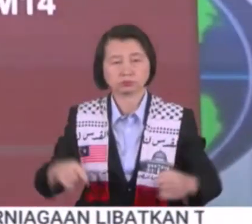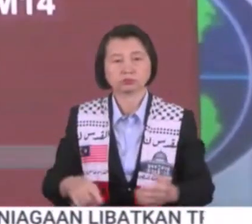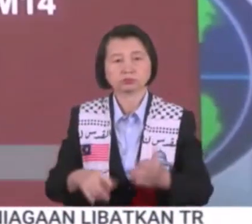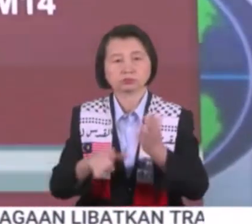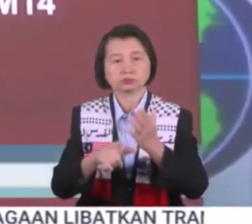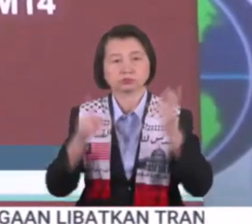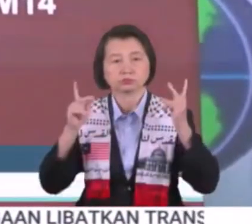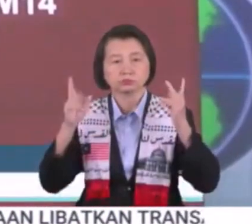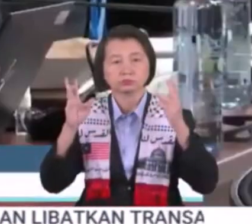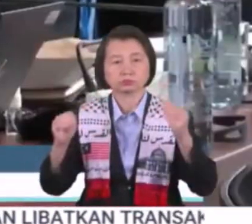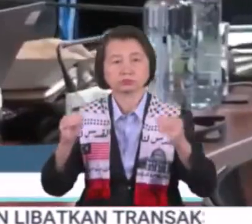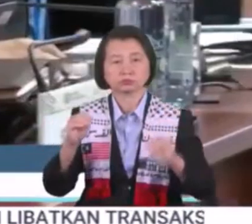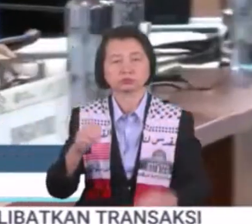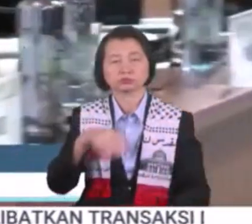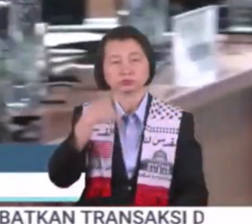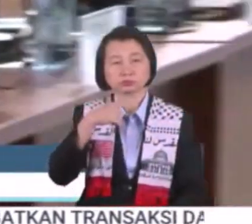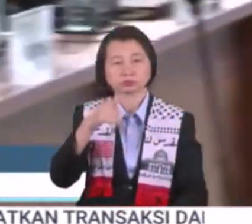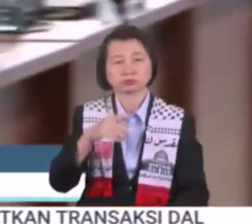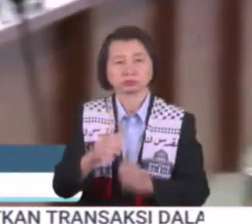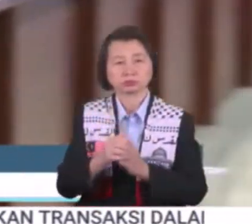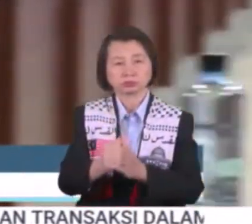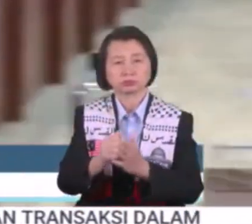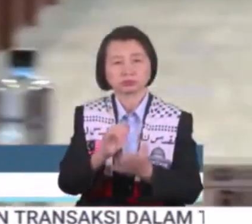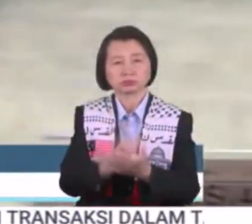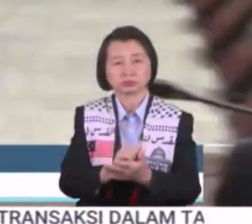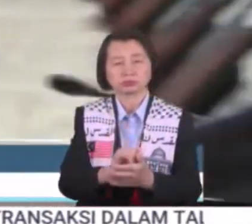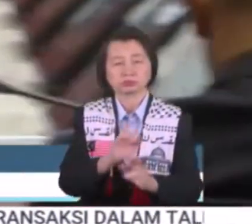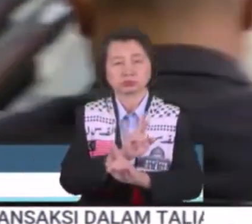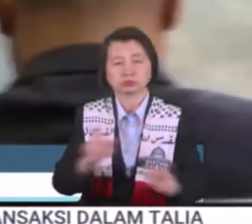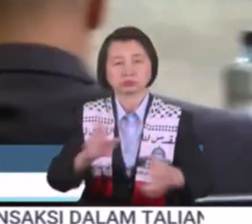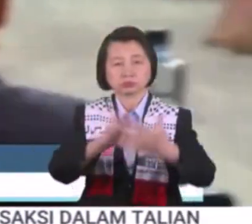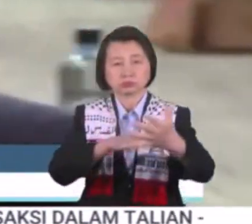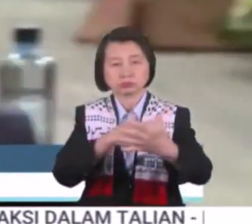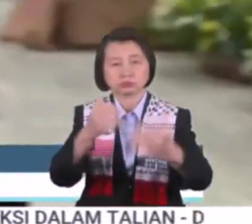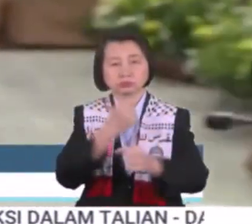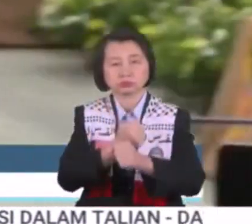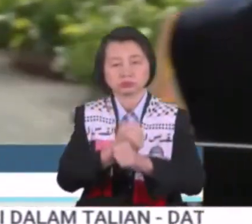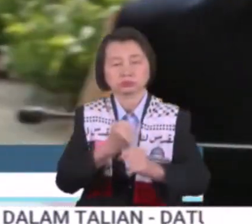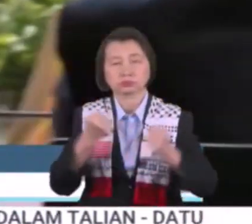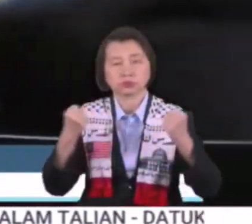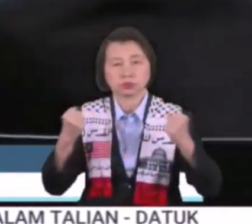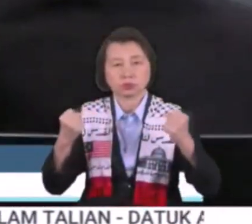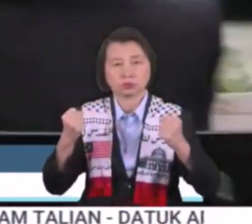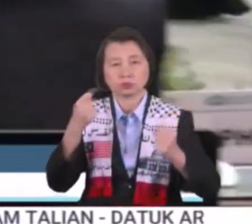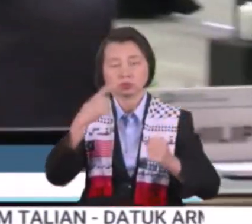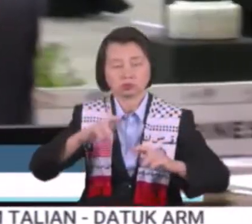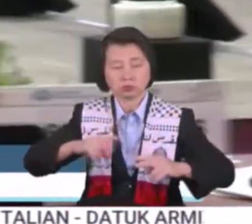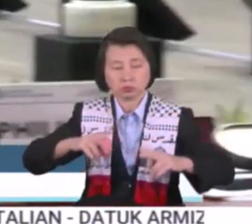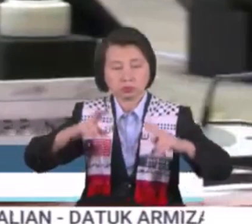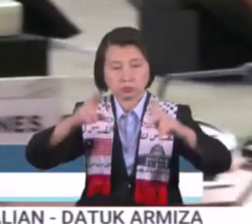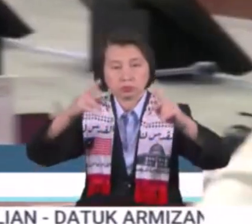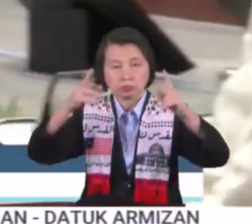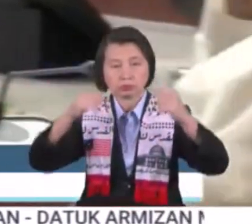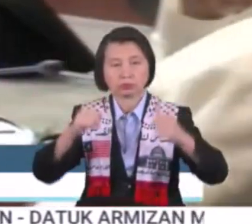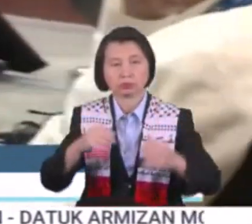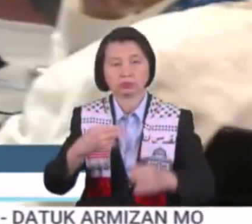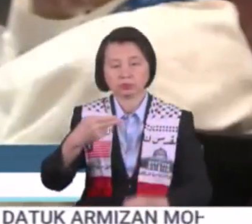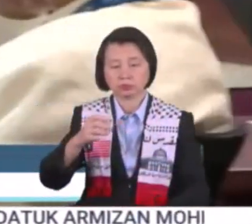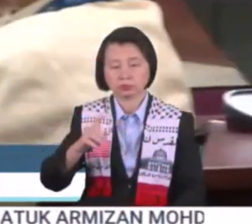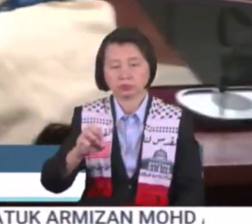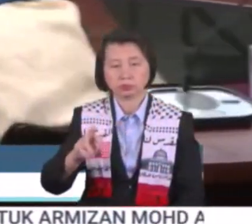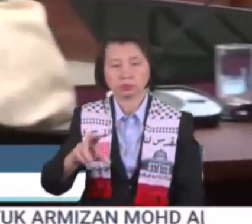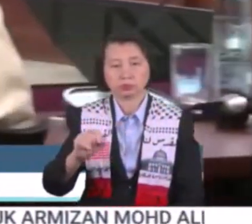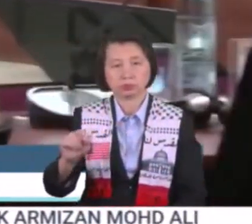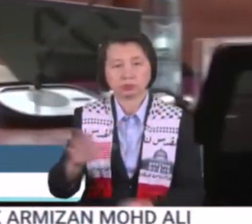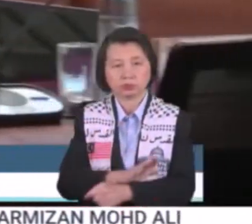Timbalan Perdana Menteri Dato' Sri Fadhilah Yusof kata panduan dasar itu akan menyediakan kerangka kerja yang kukuh dalam membangunkan strategi hidrogen yang